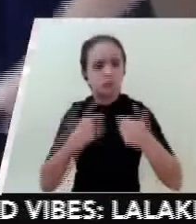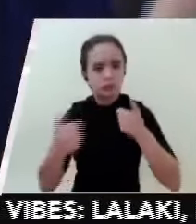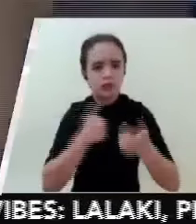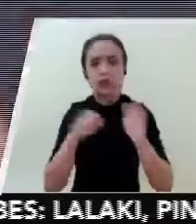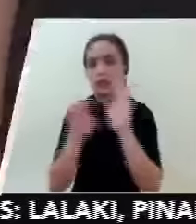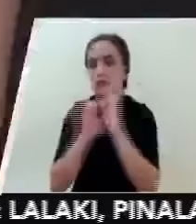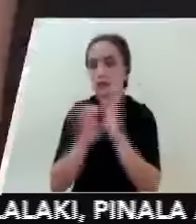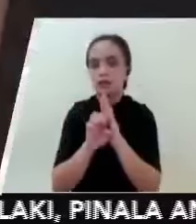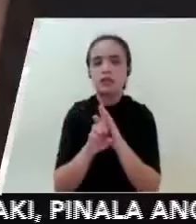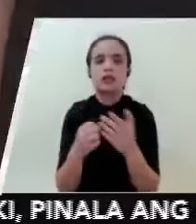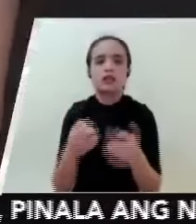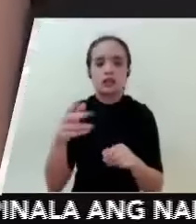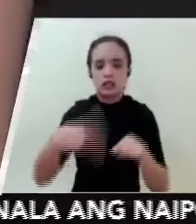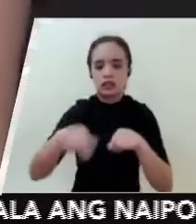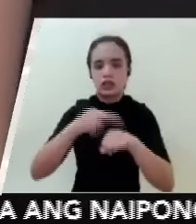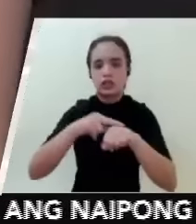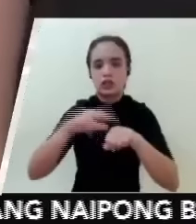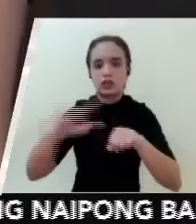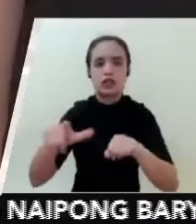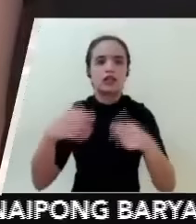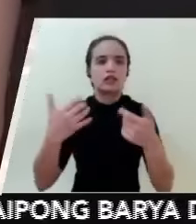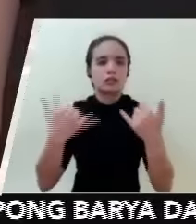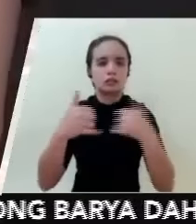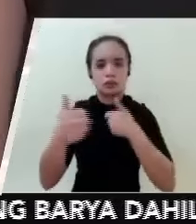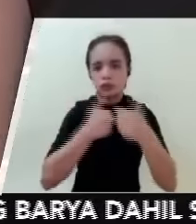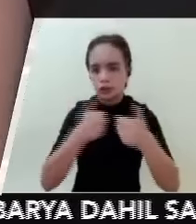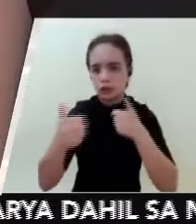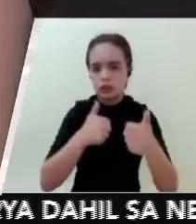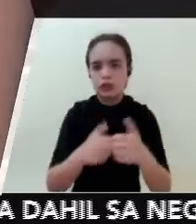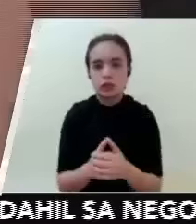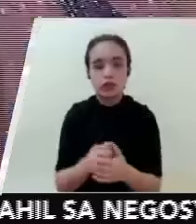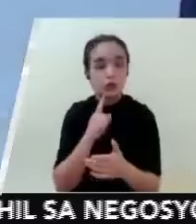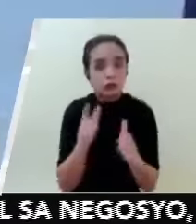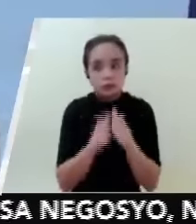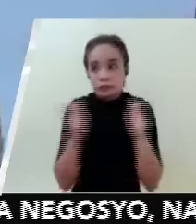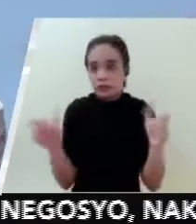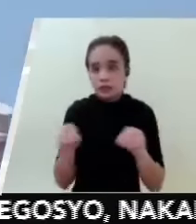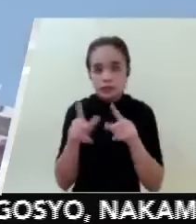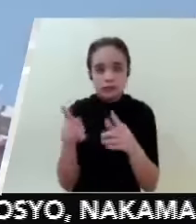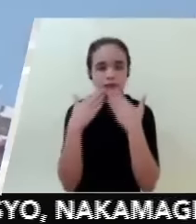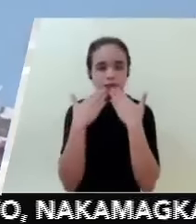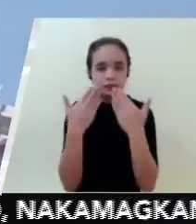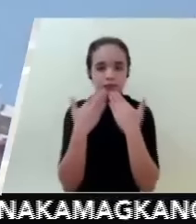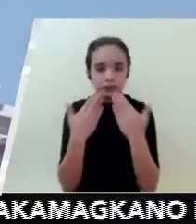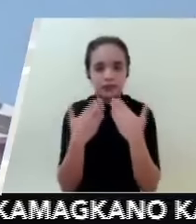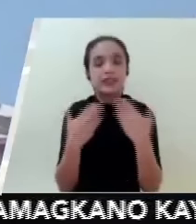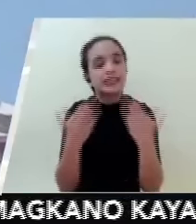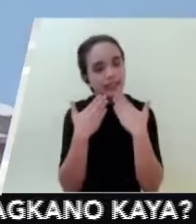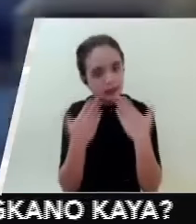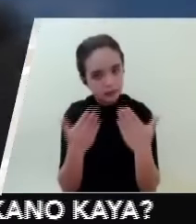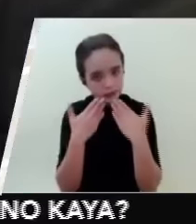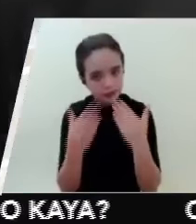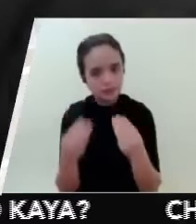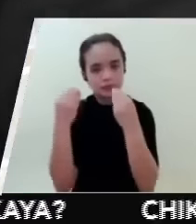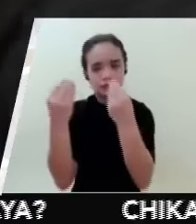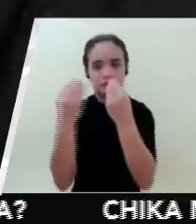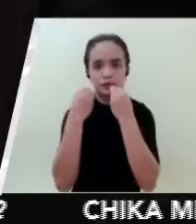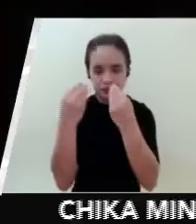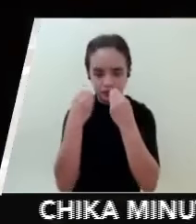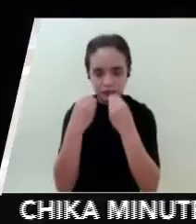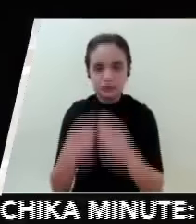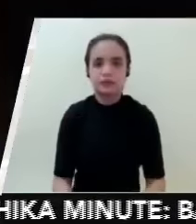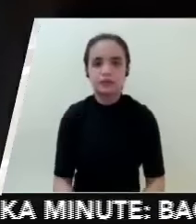pambansa. It's like a really big opportunity and I'm really grateful for it. Thank you for teaching us. Lumahok